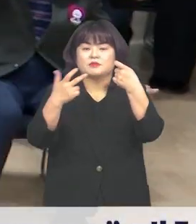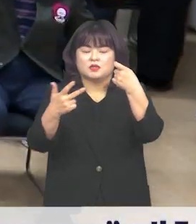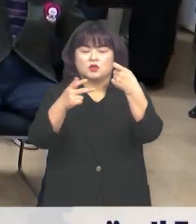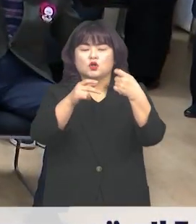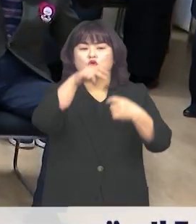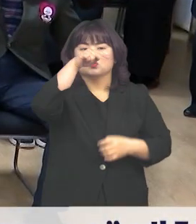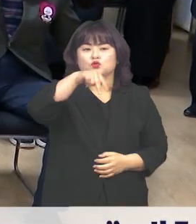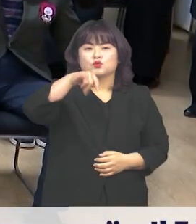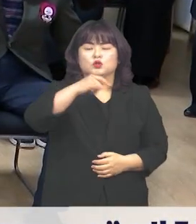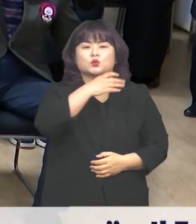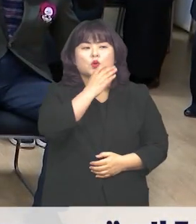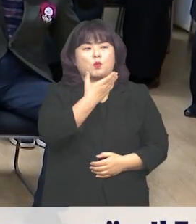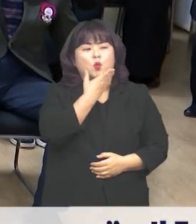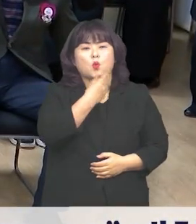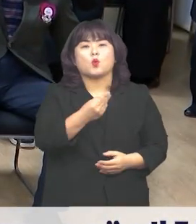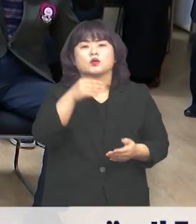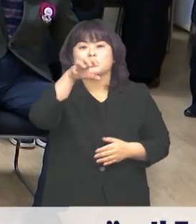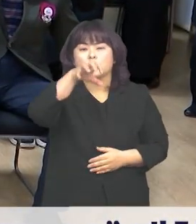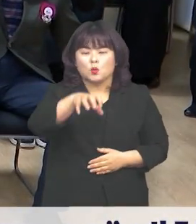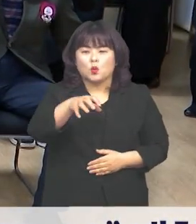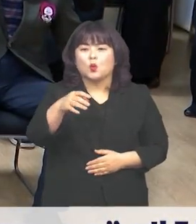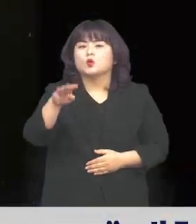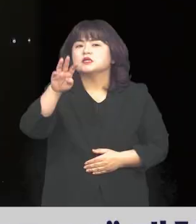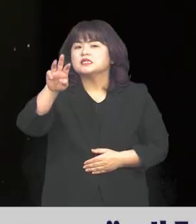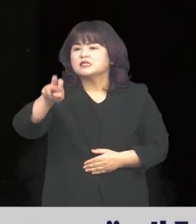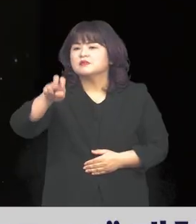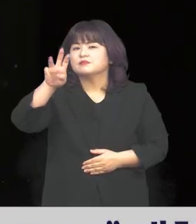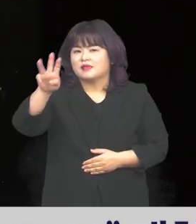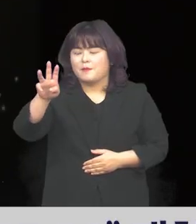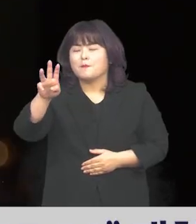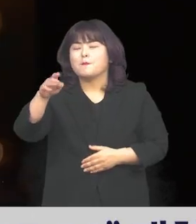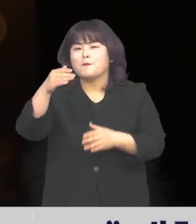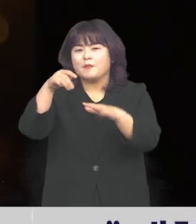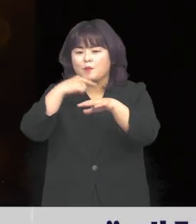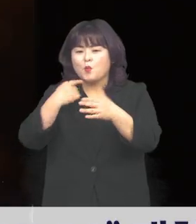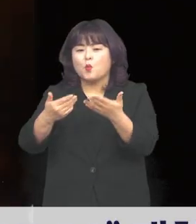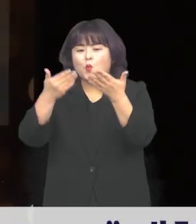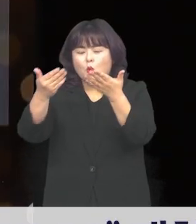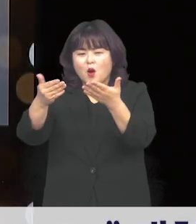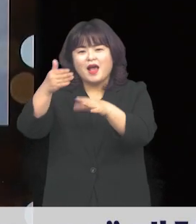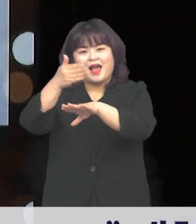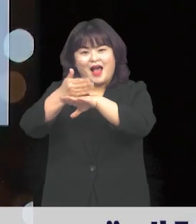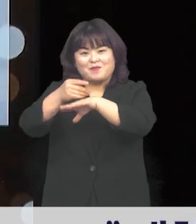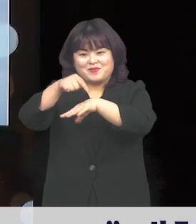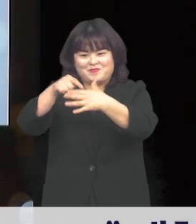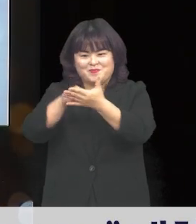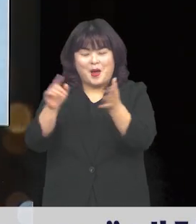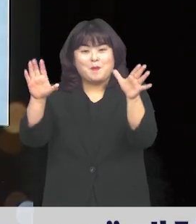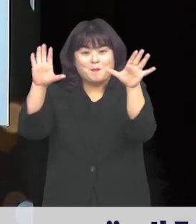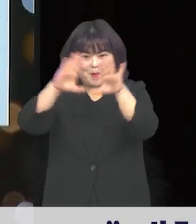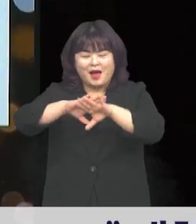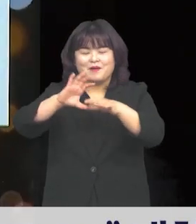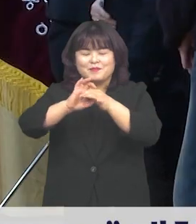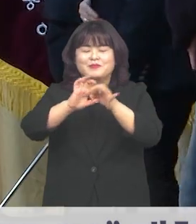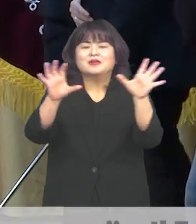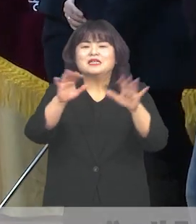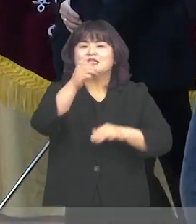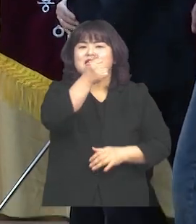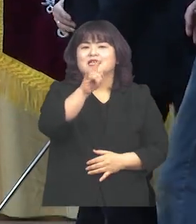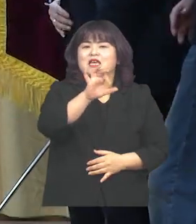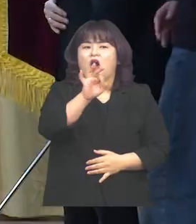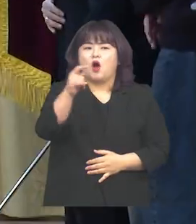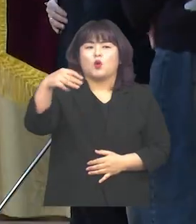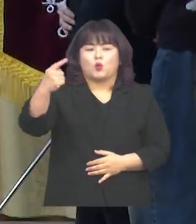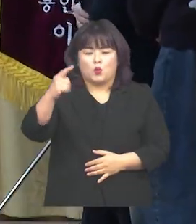용인특례시가 27일 수지 노인복지관에서 제13회 자원봉사자 후원자 감사의 밤 희열로를 열었습니다.